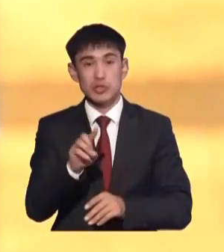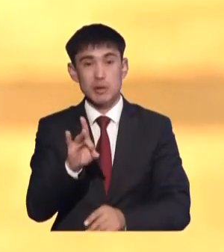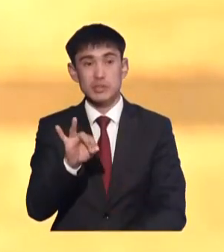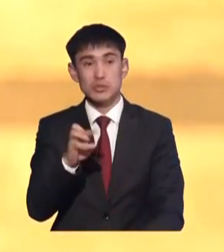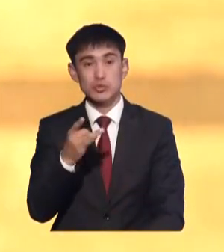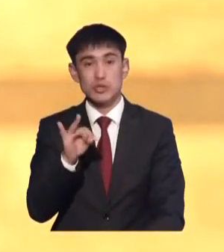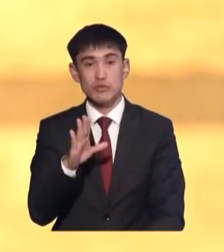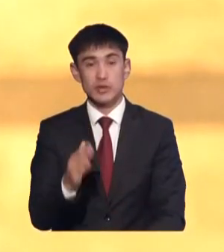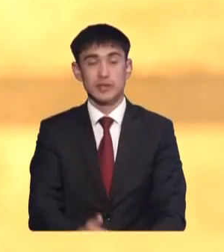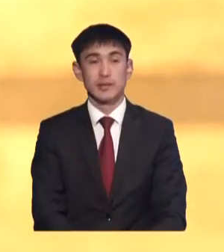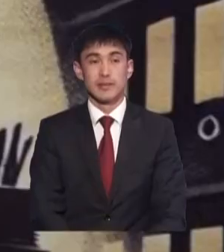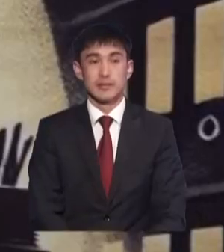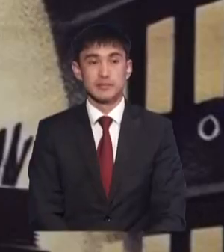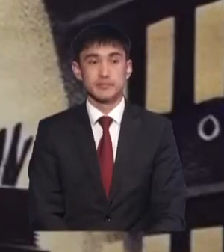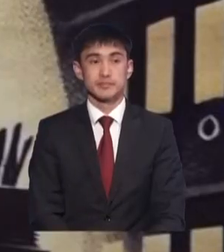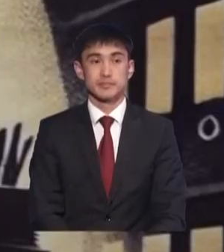Рамазаном Усеном.